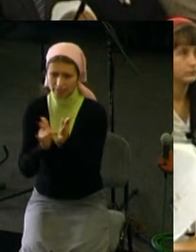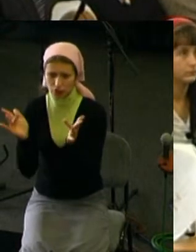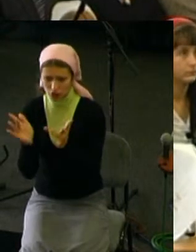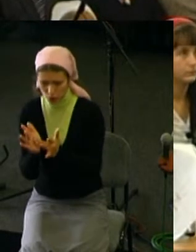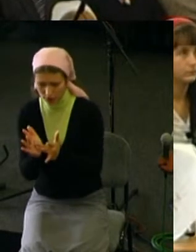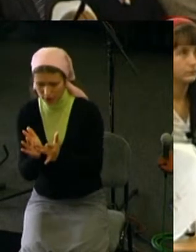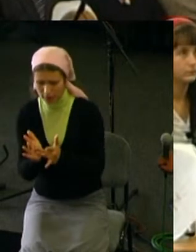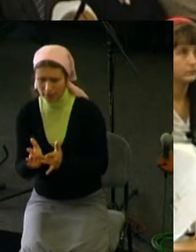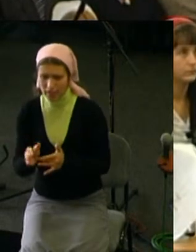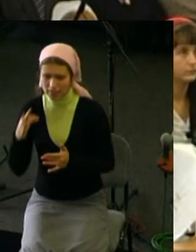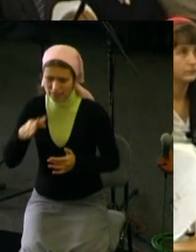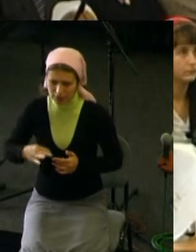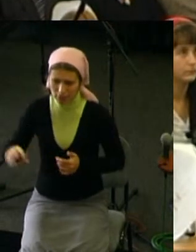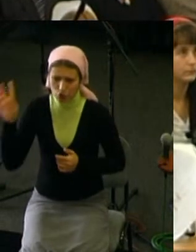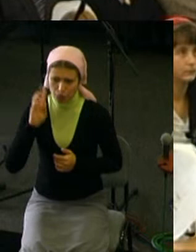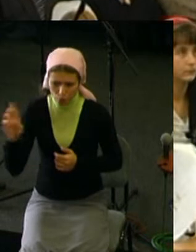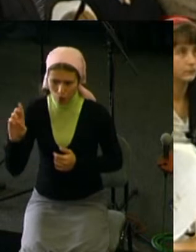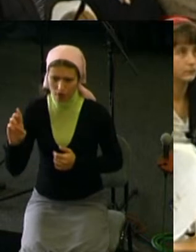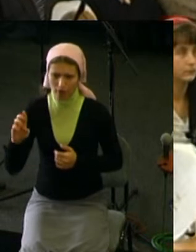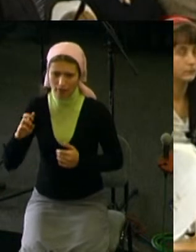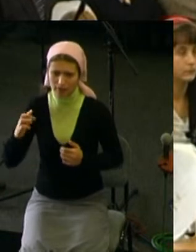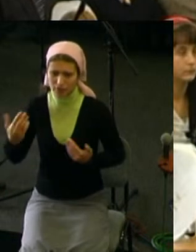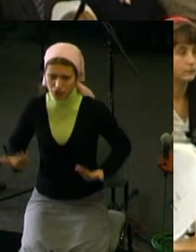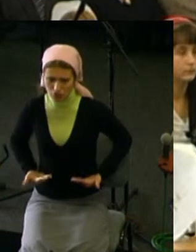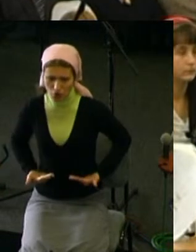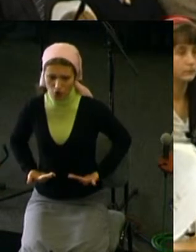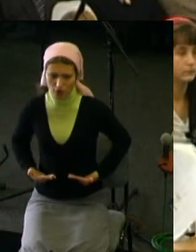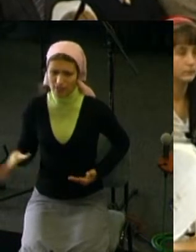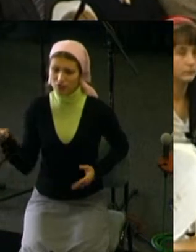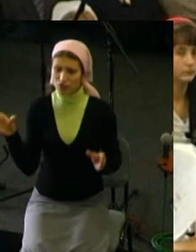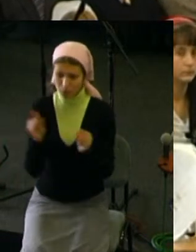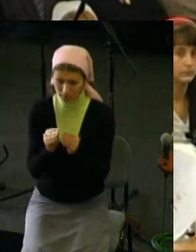Христос Син Бога Живого